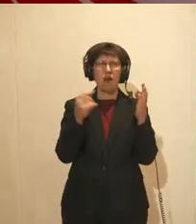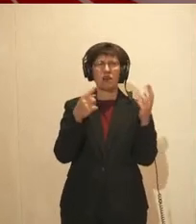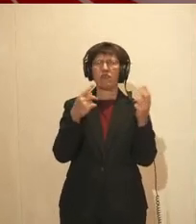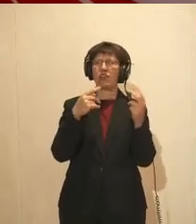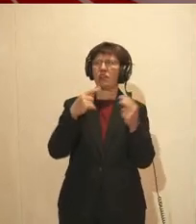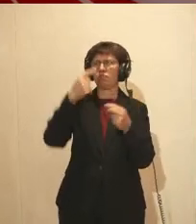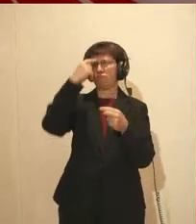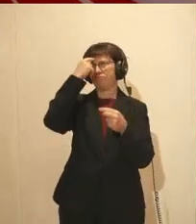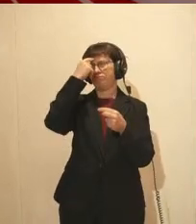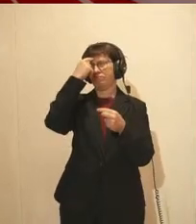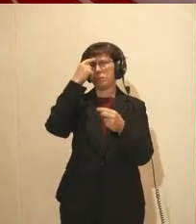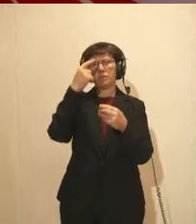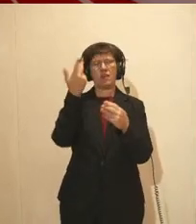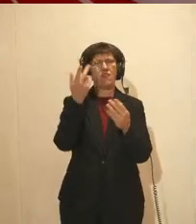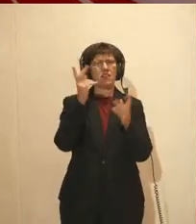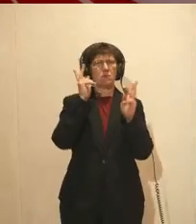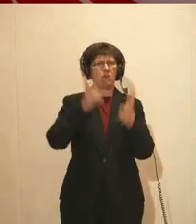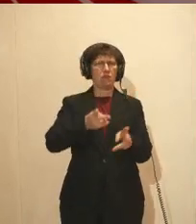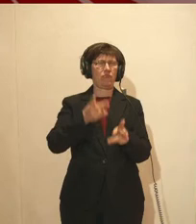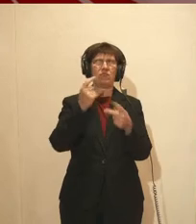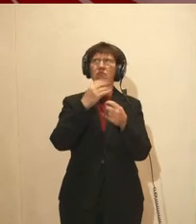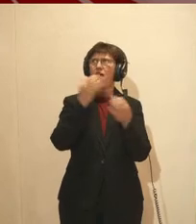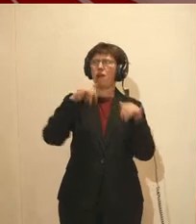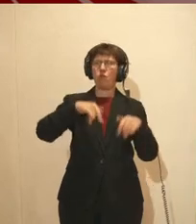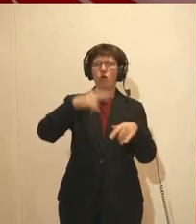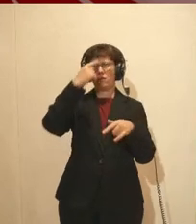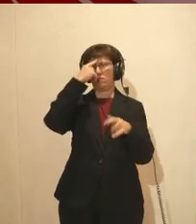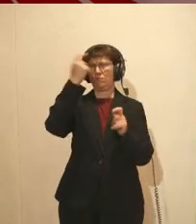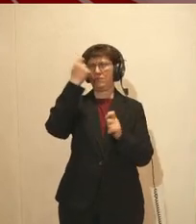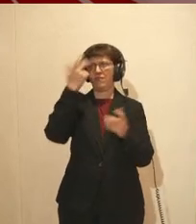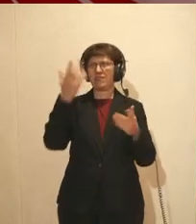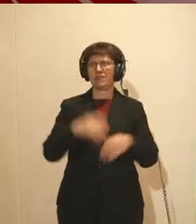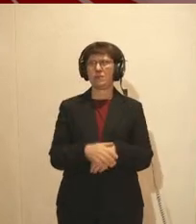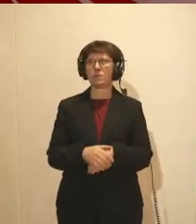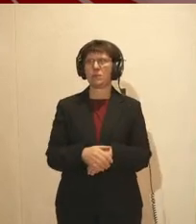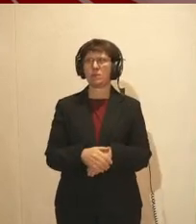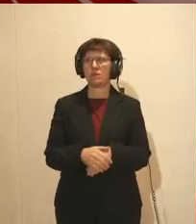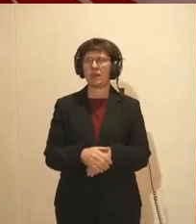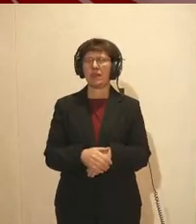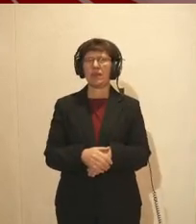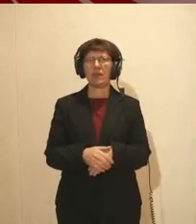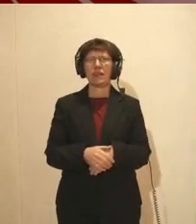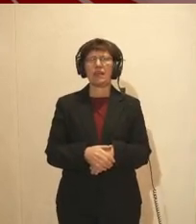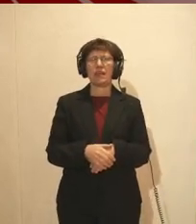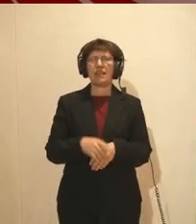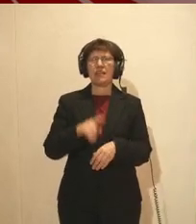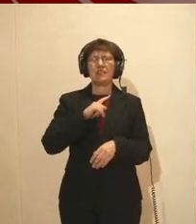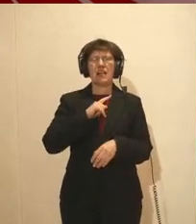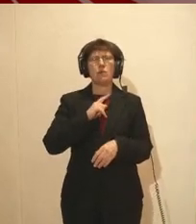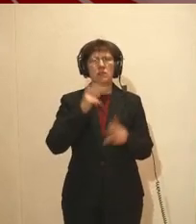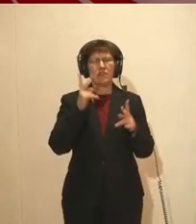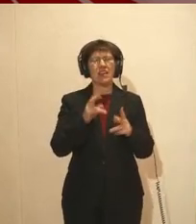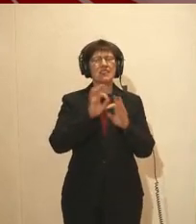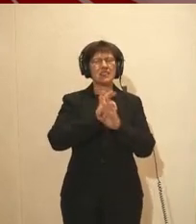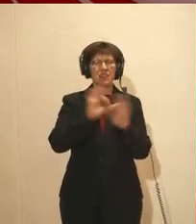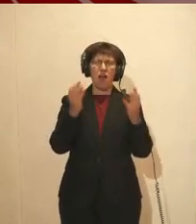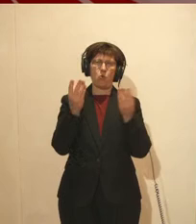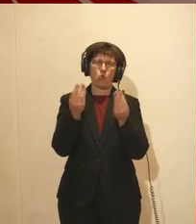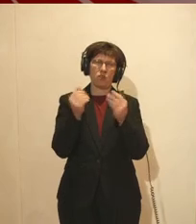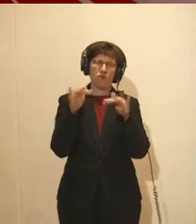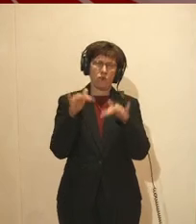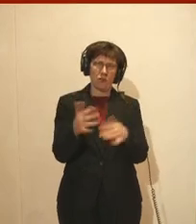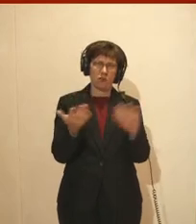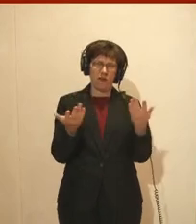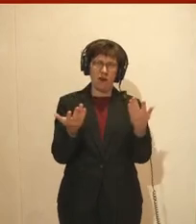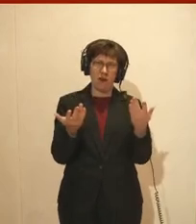geht ihr raus was nehmt ihr mit was bleibt hängen vom tag also ich gehe erst mal mit einem richtig guten gefühl raus